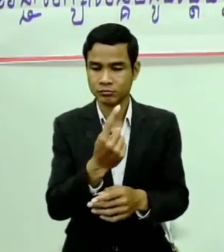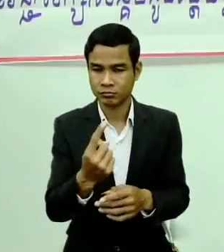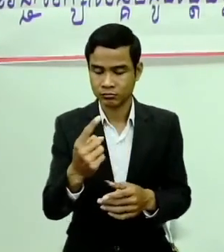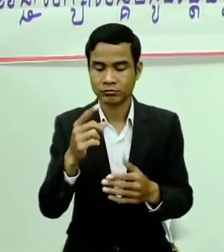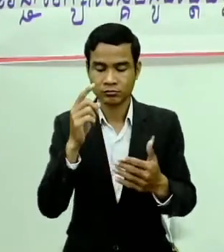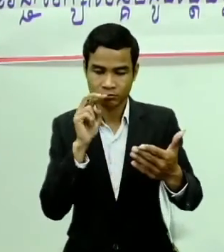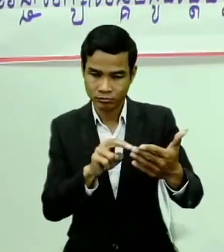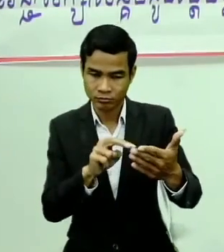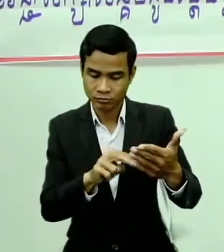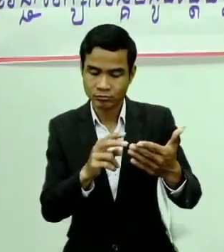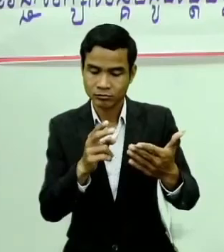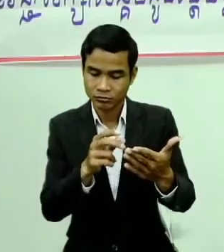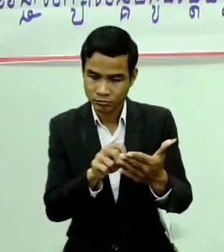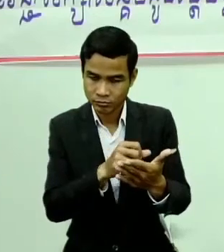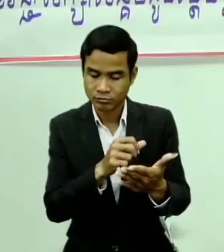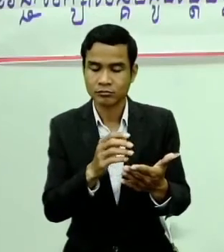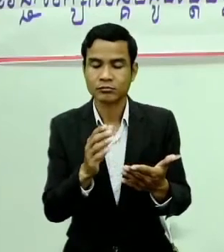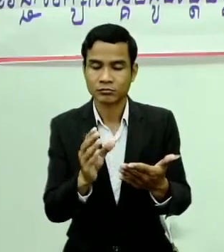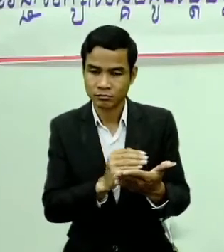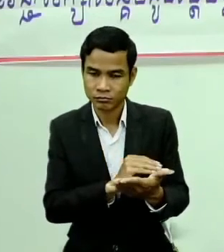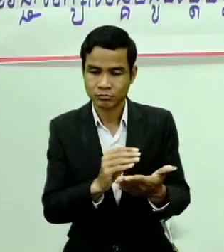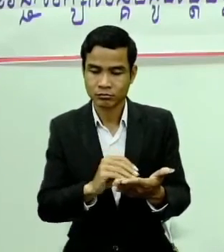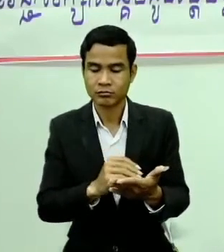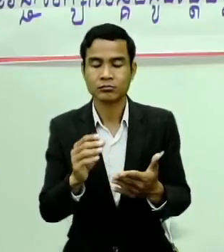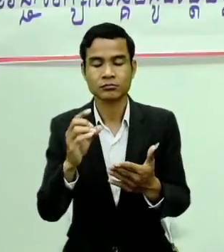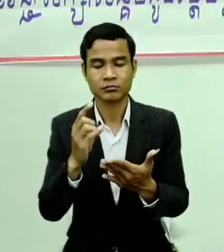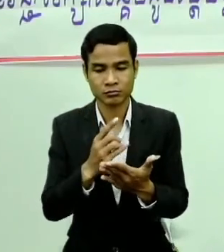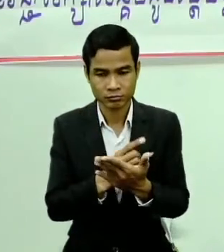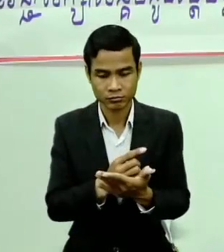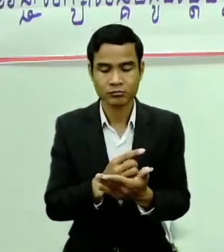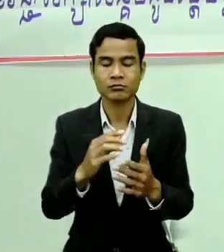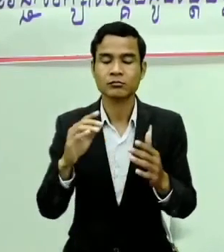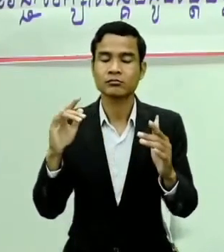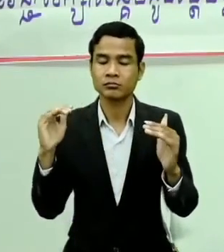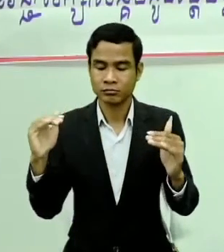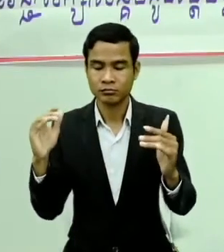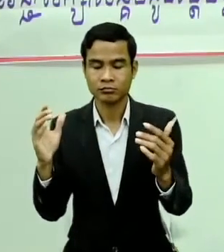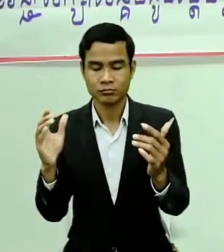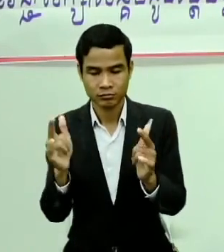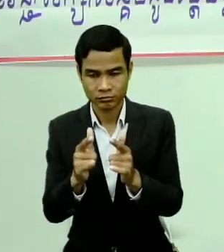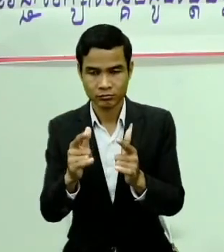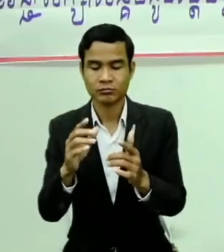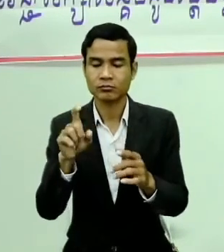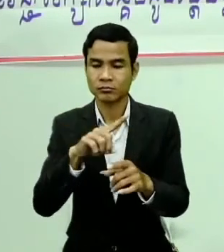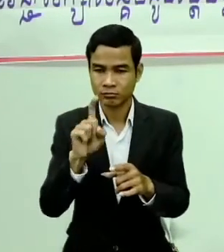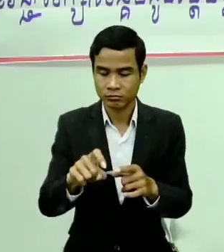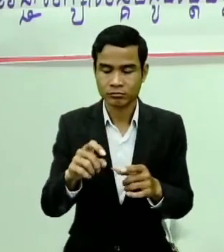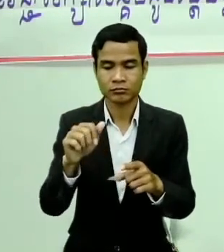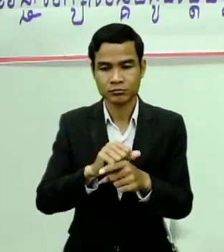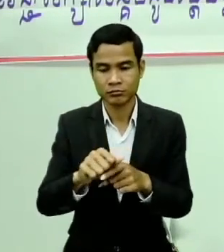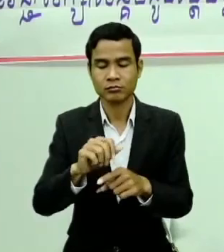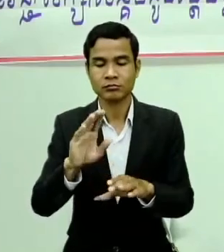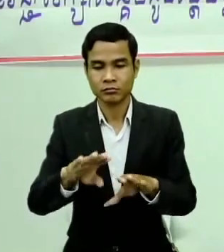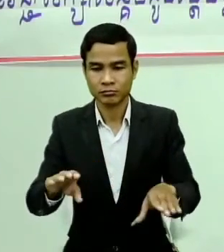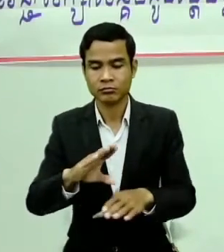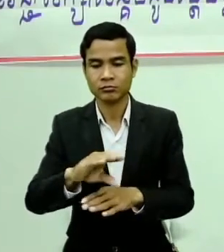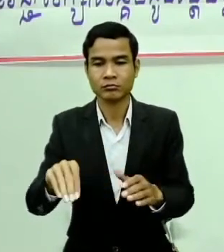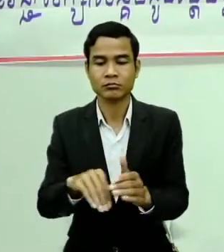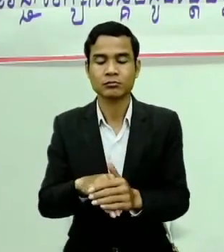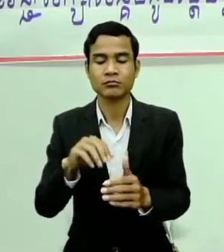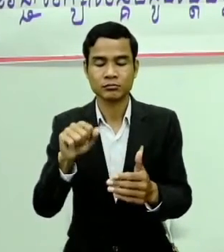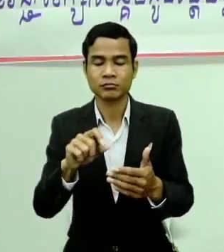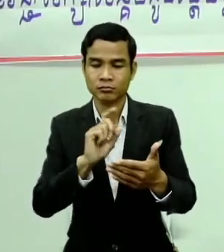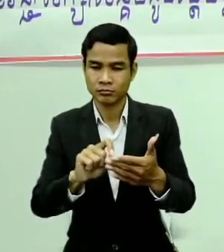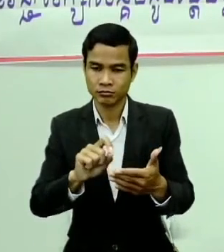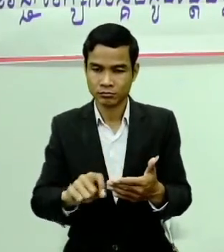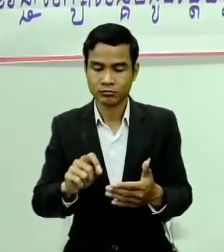hứa nhé ná. Chà, miên chi mê riêng sẵn khép. Miên chi sầm núa. Miên chi lùng hạt. Chân cho con bầm pinh cách ca tiếng ọc này